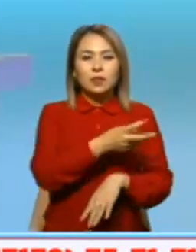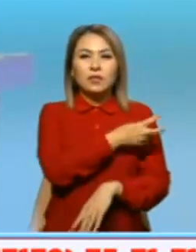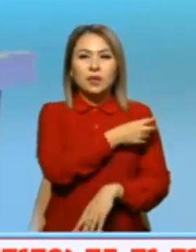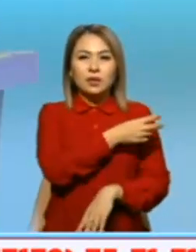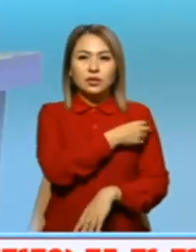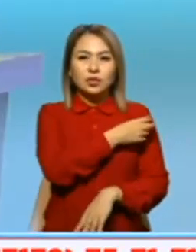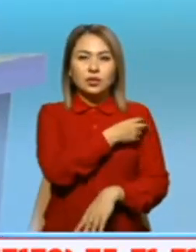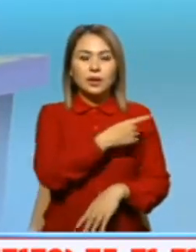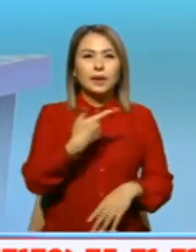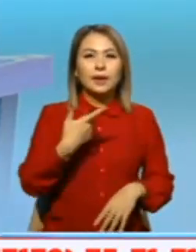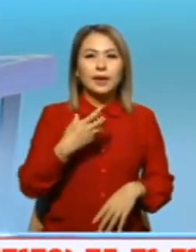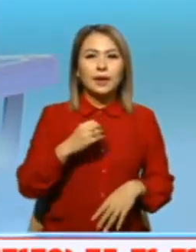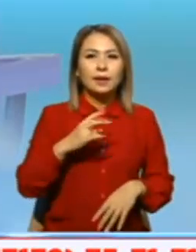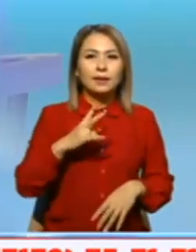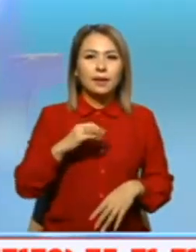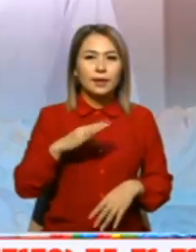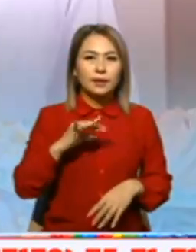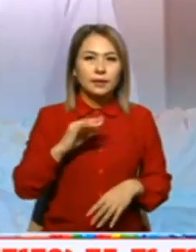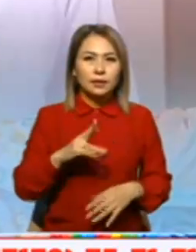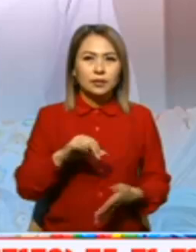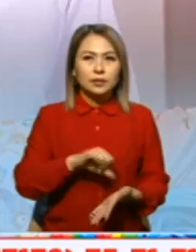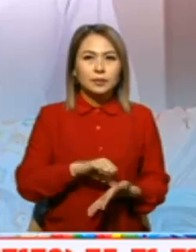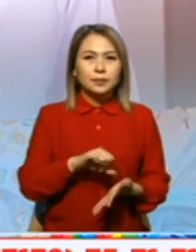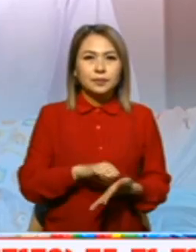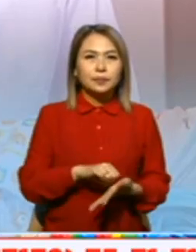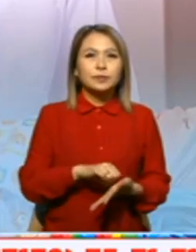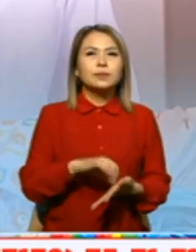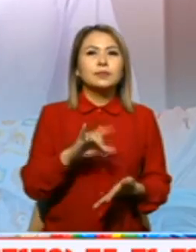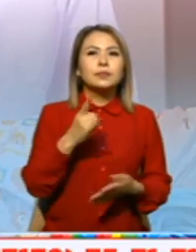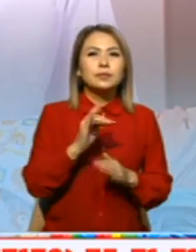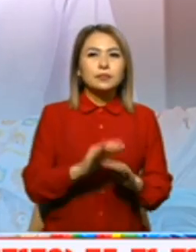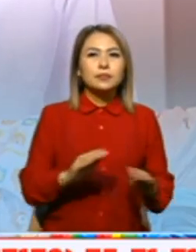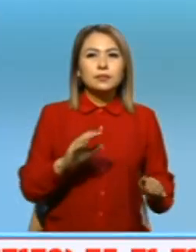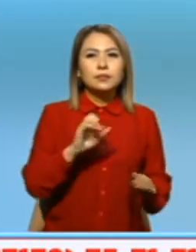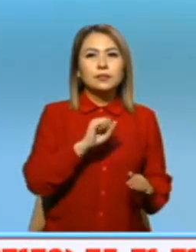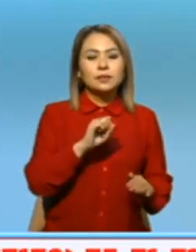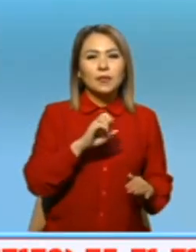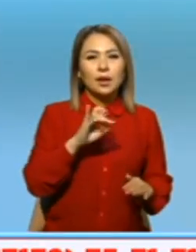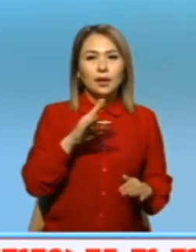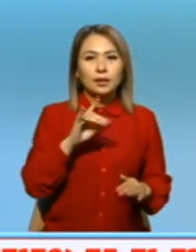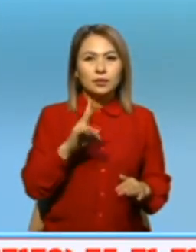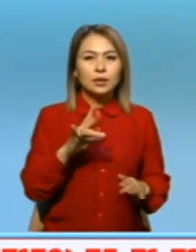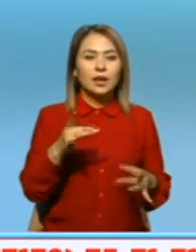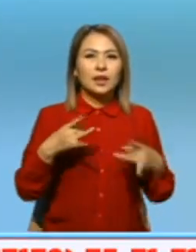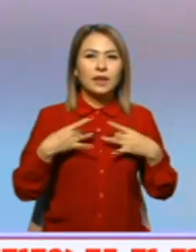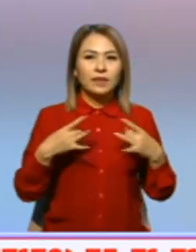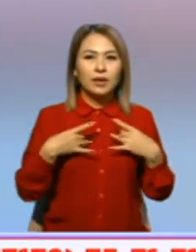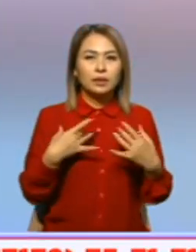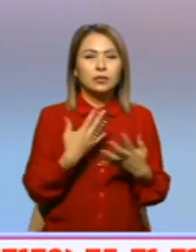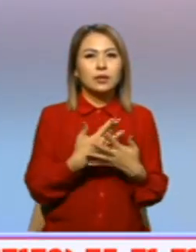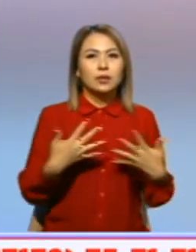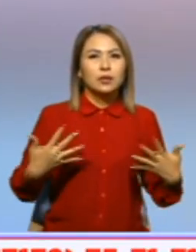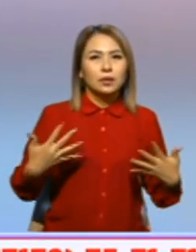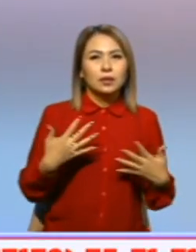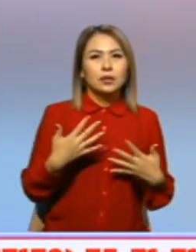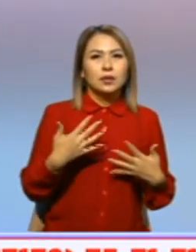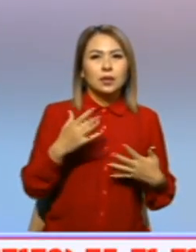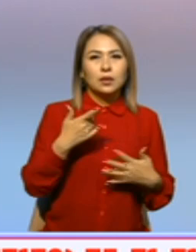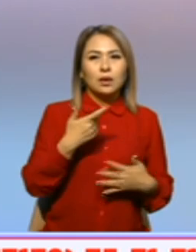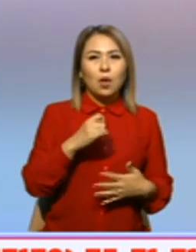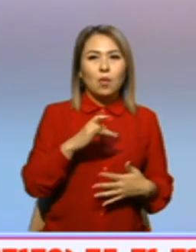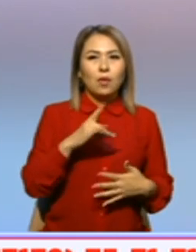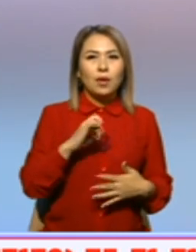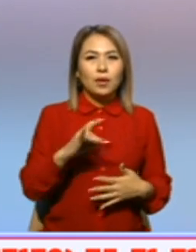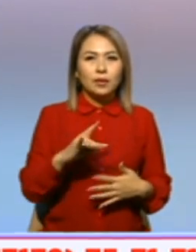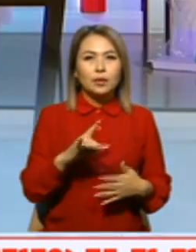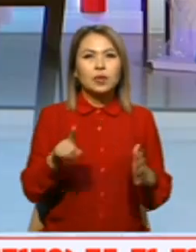кетейін. Генетик дәрігер Назым Төлегенқызы, педиатр Альмира Еркінқызы, балалар неврологы, эпилептолог Гаухар Султанханқызы сіздердің